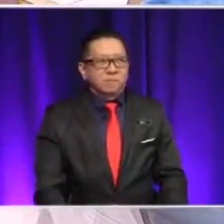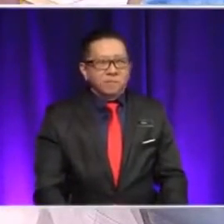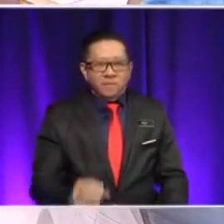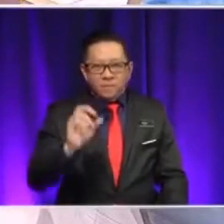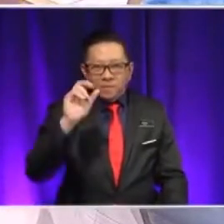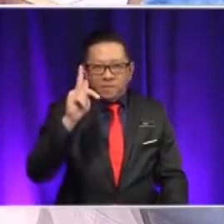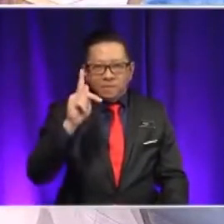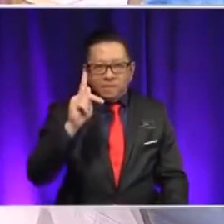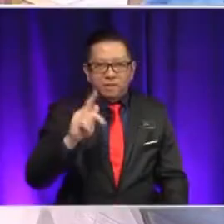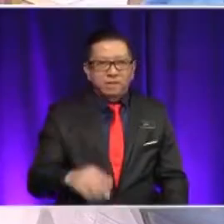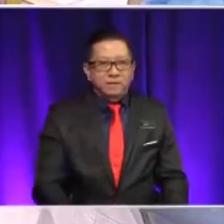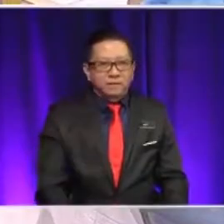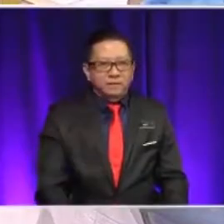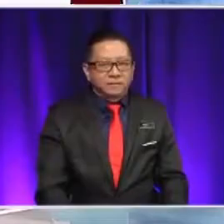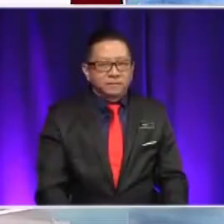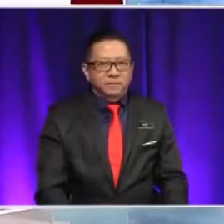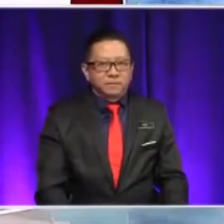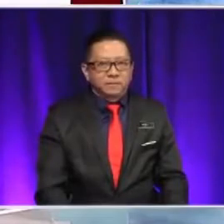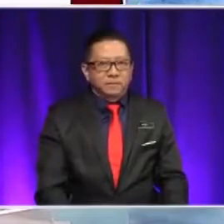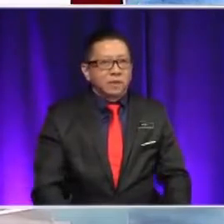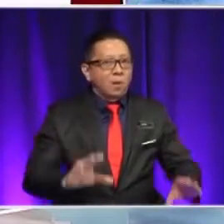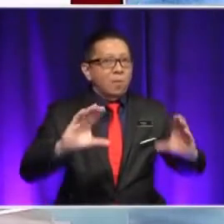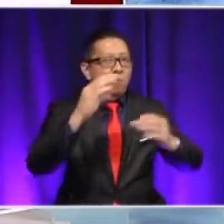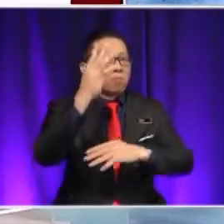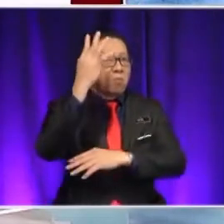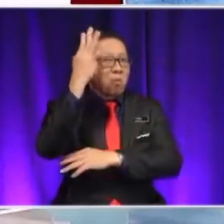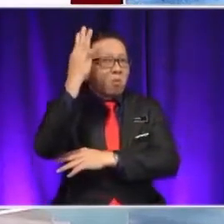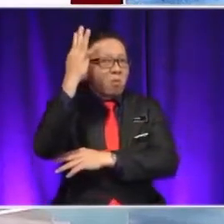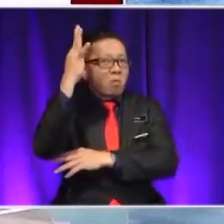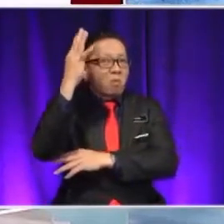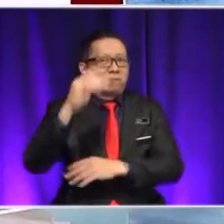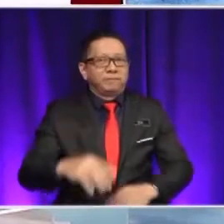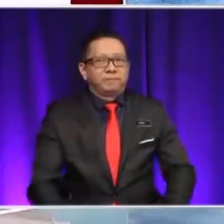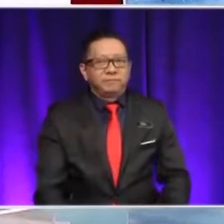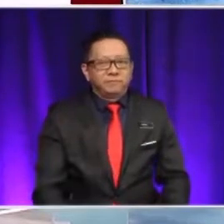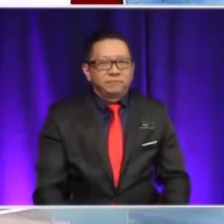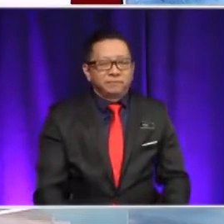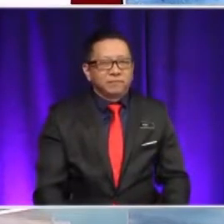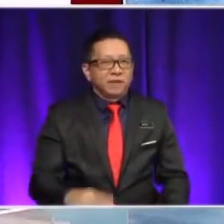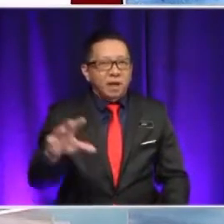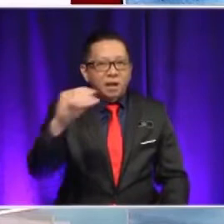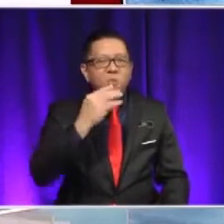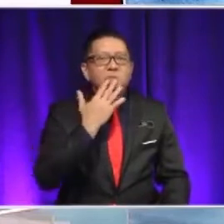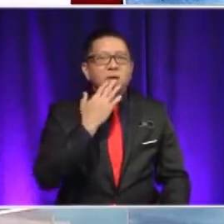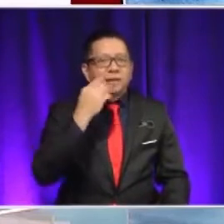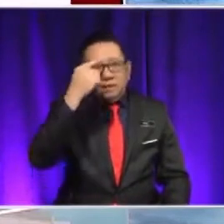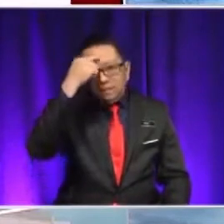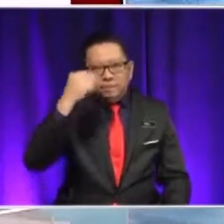oke gini aduh aku belajar kita bobok halo oke ambil wanita Oke